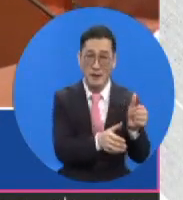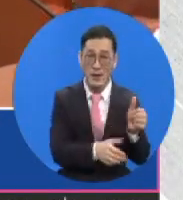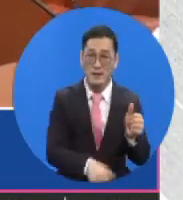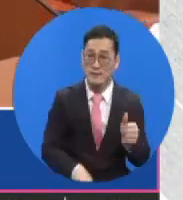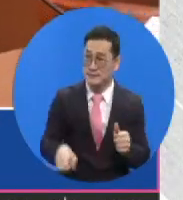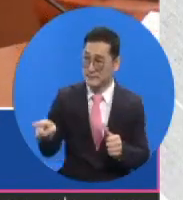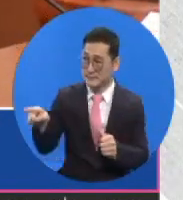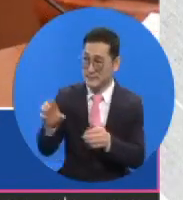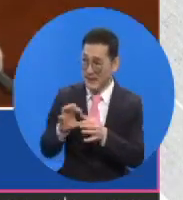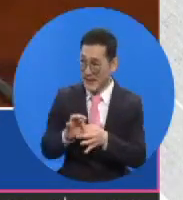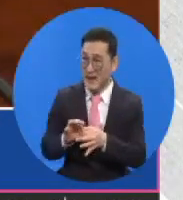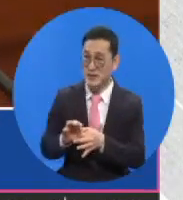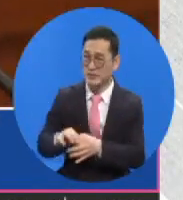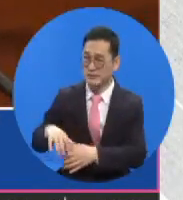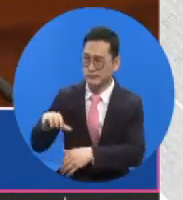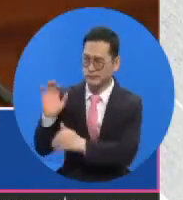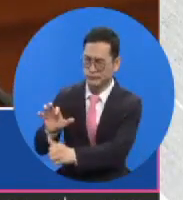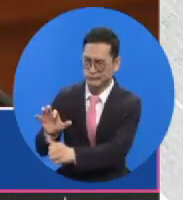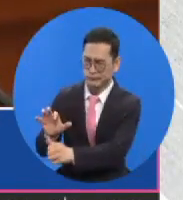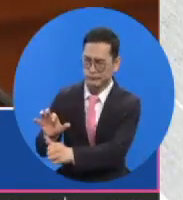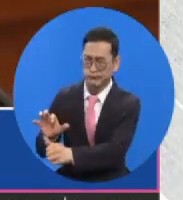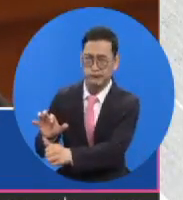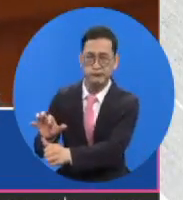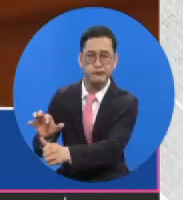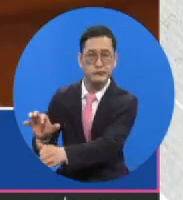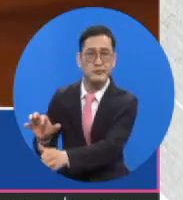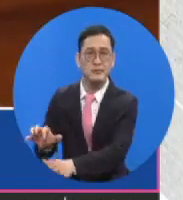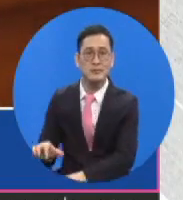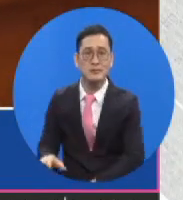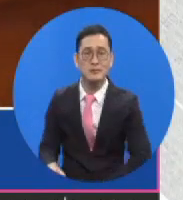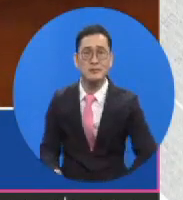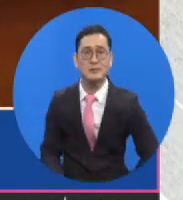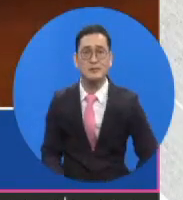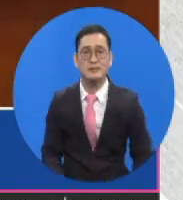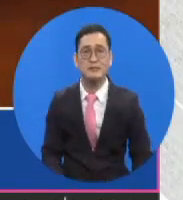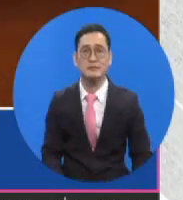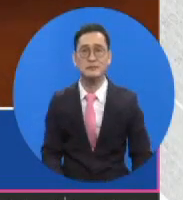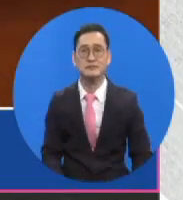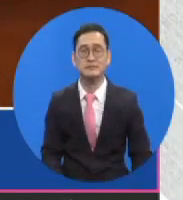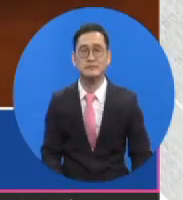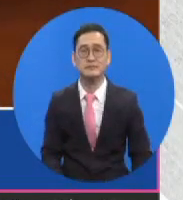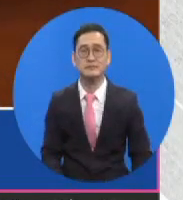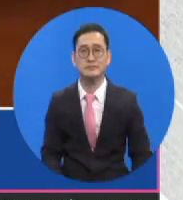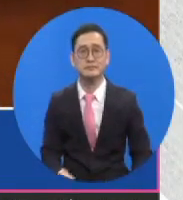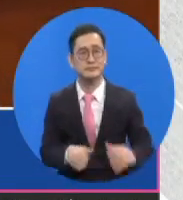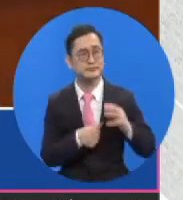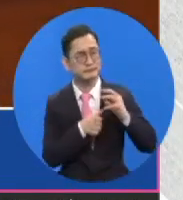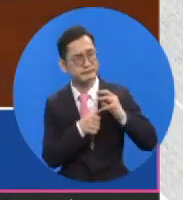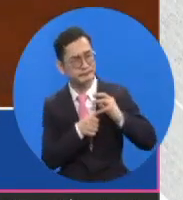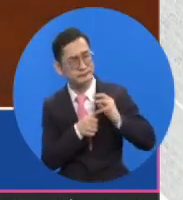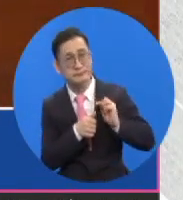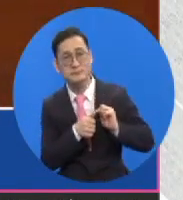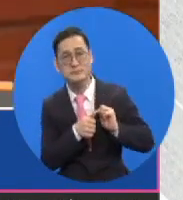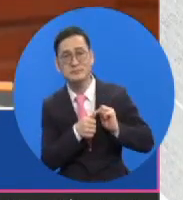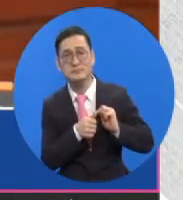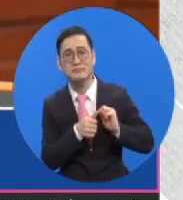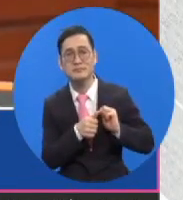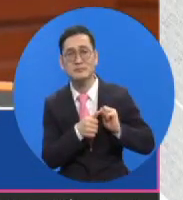같은 방식으로 식물총장을 만들었던 지난 기간의 과정들을 돌이켜보게 된다면 윤석열 총장이 과연 이대로 검찰